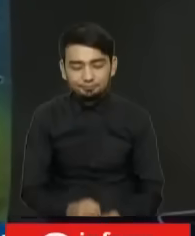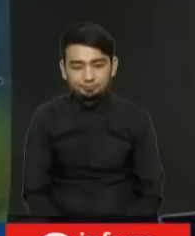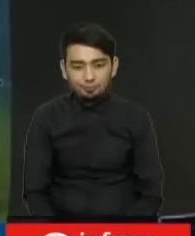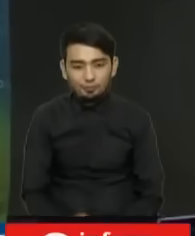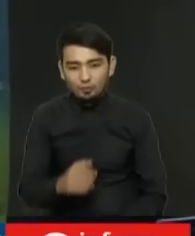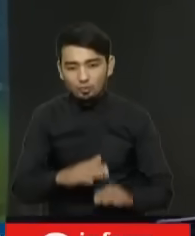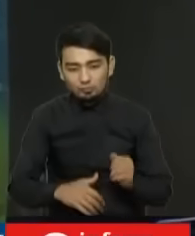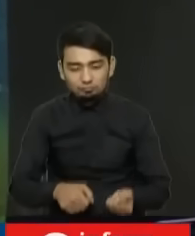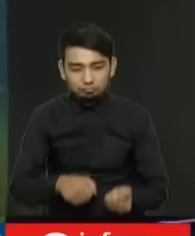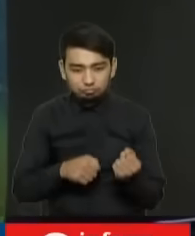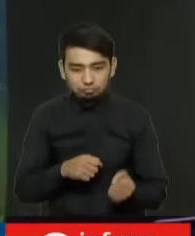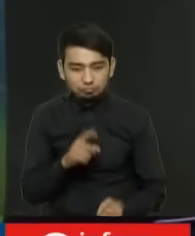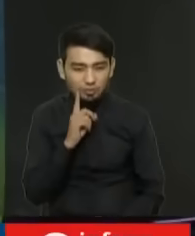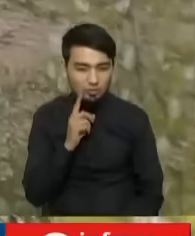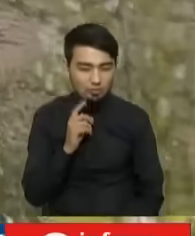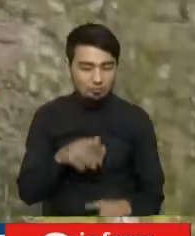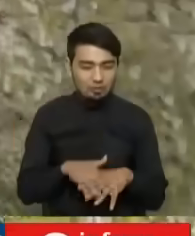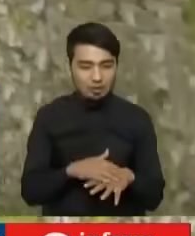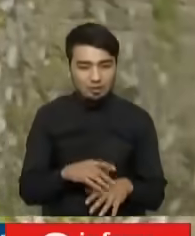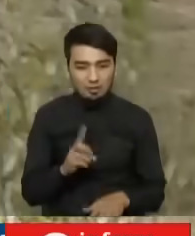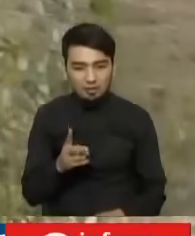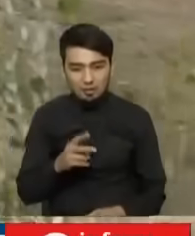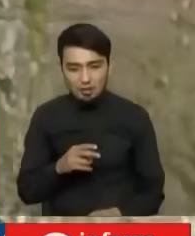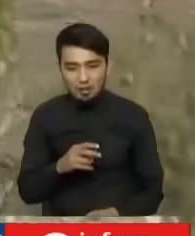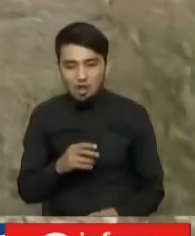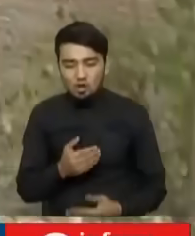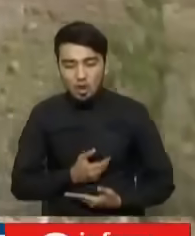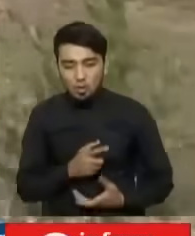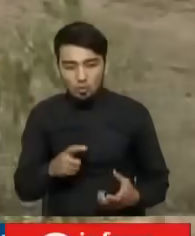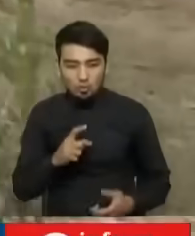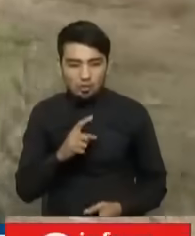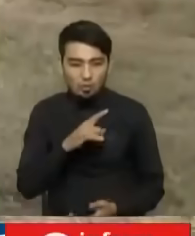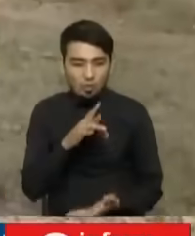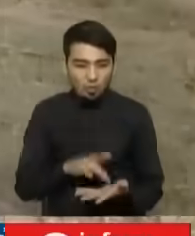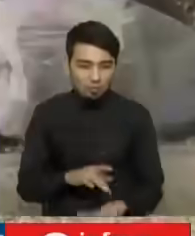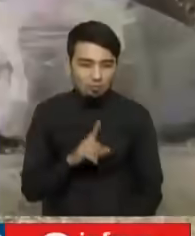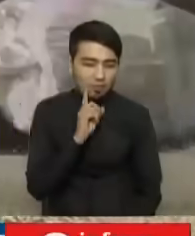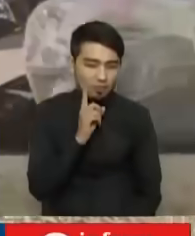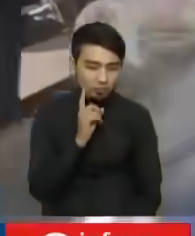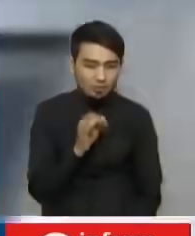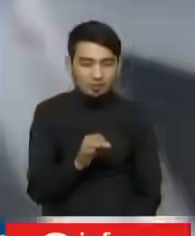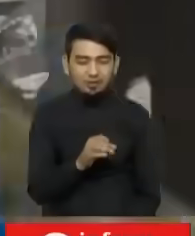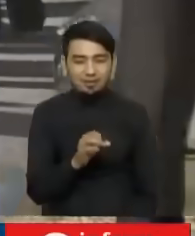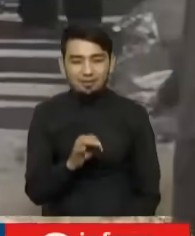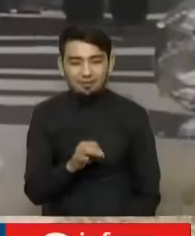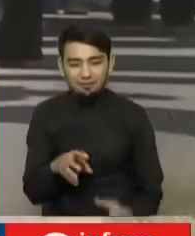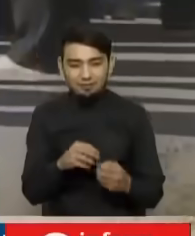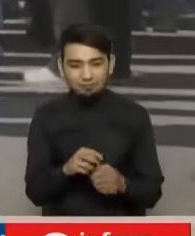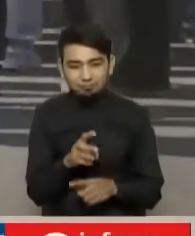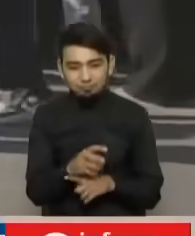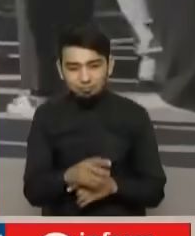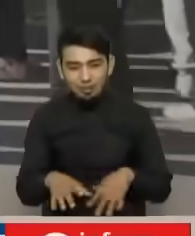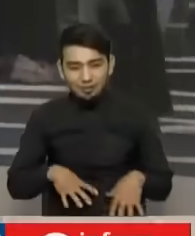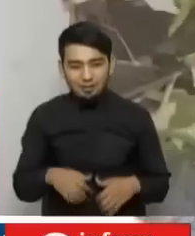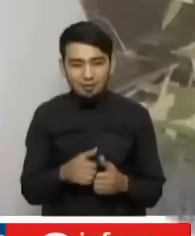Қолдарына күрек ұстап шыққандар қатарында белсенді қала тұрғындары, жастар мен еріктілер бар. Олар базар айналасында қоқысты